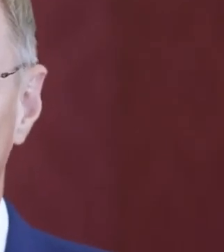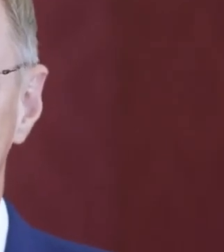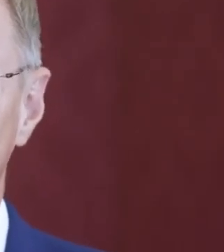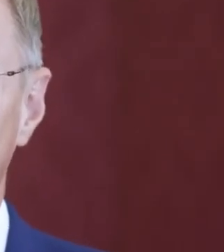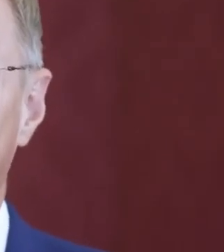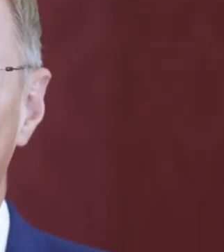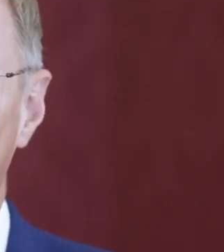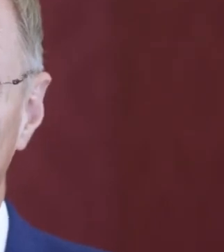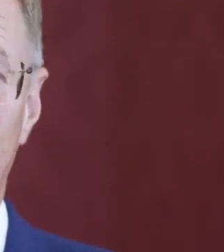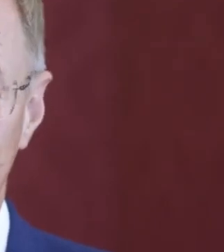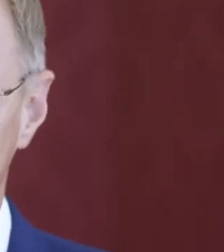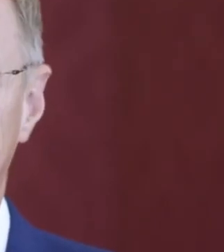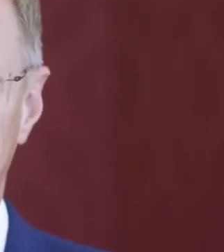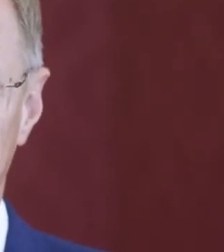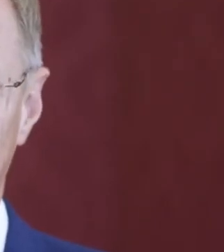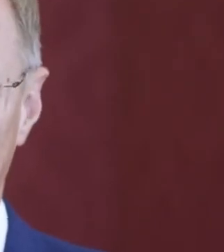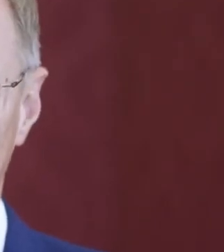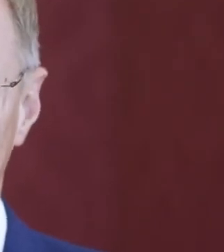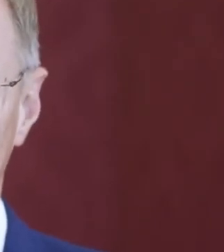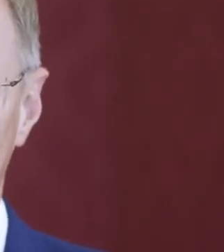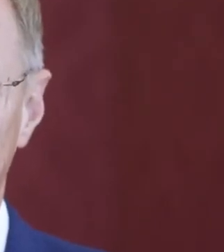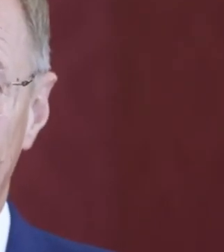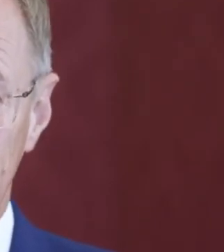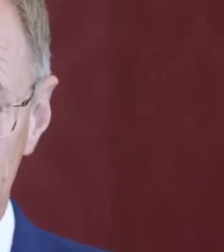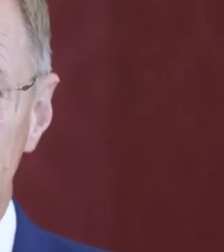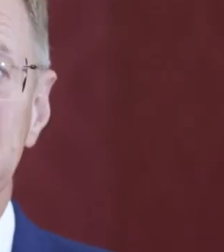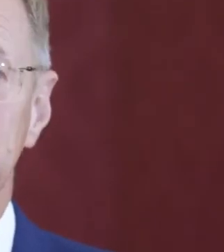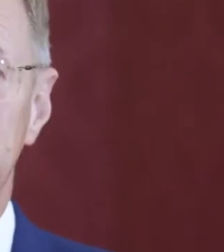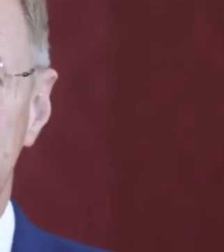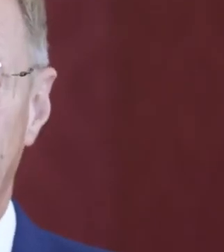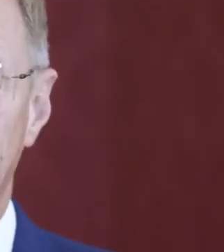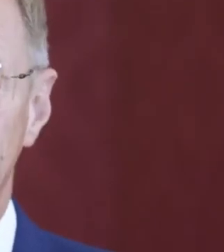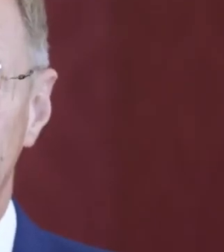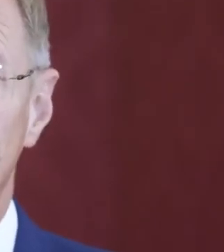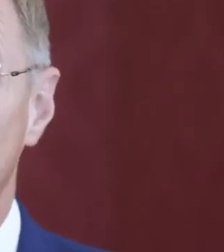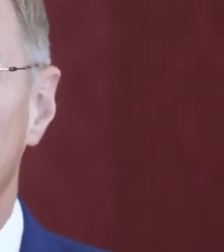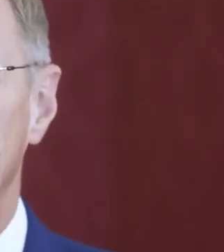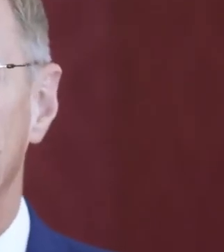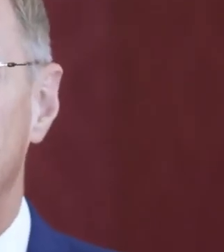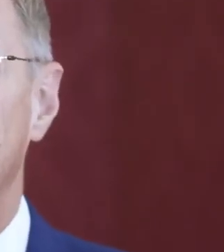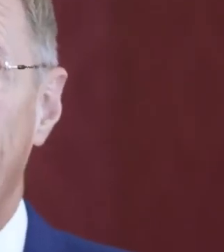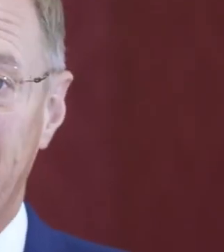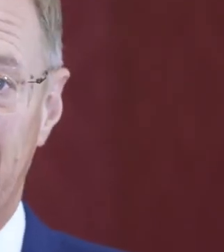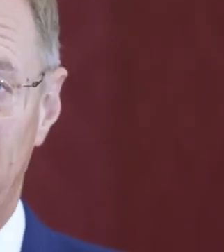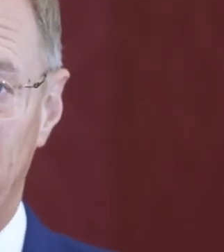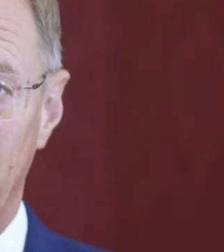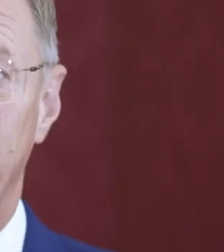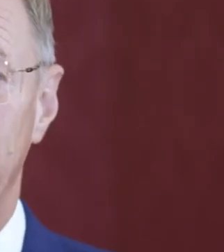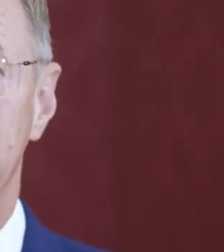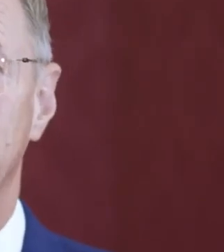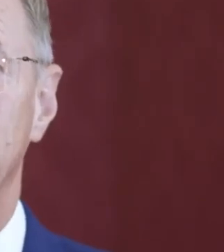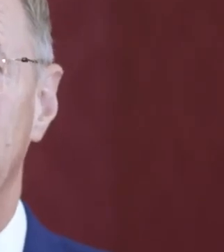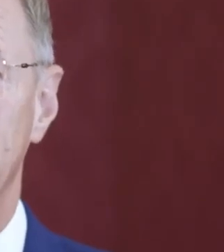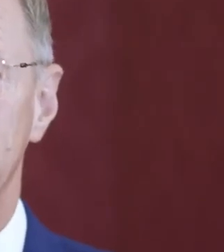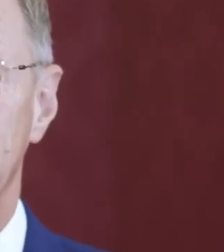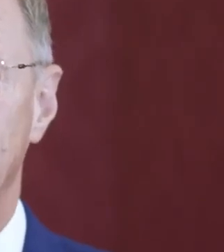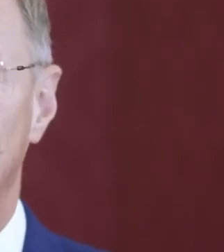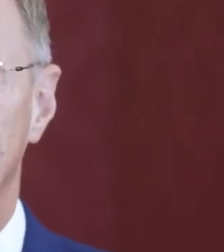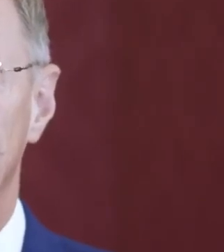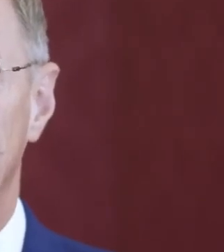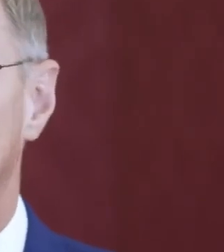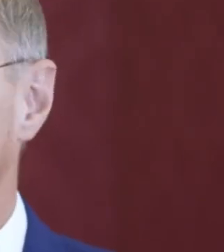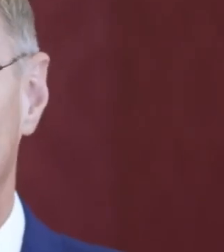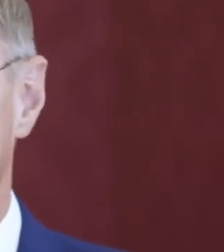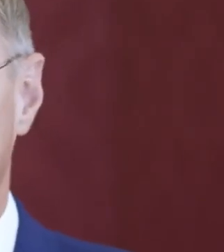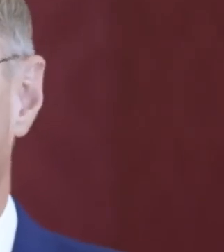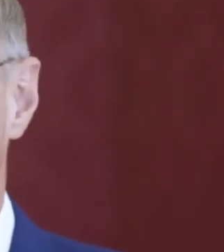es dem Projekt Zero auch künftig sicher nicht fehlen. Denn Sie sind es ja, die schon bei den vergangenen 49